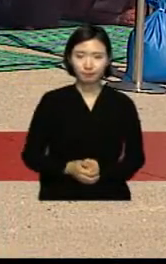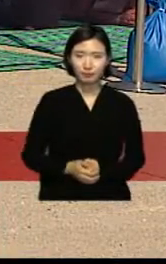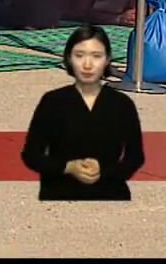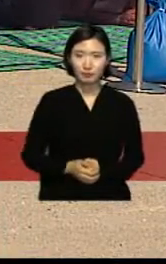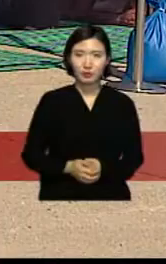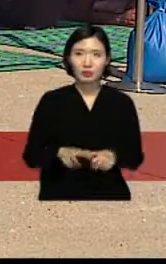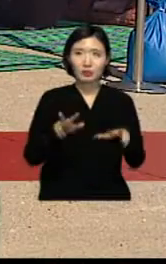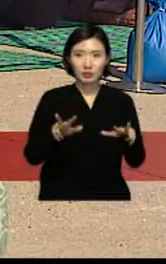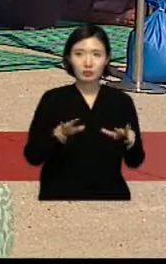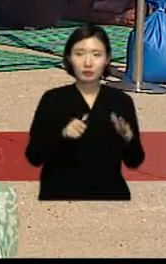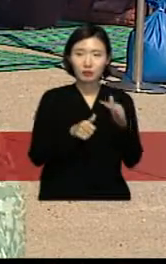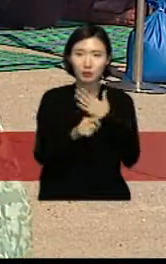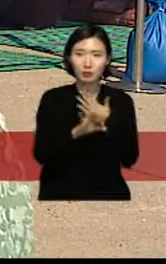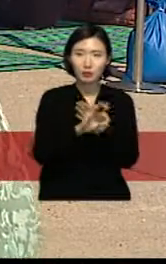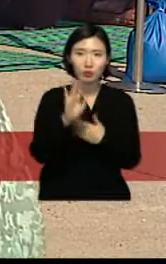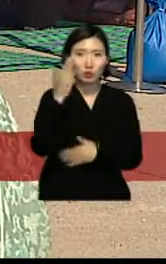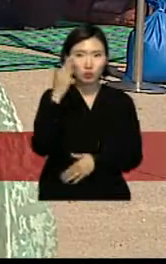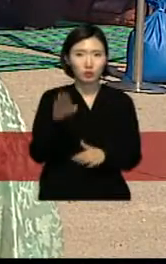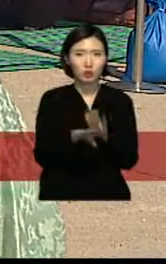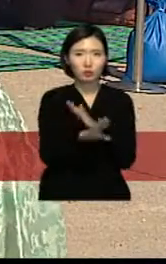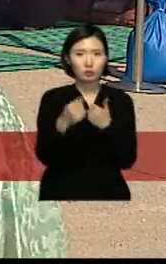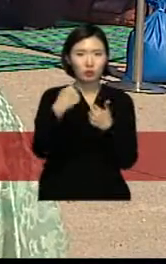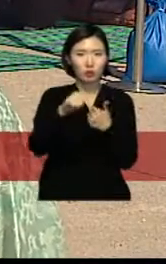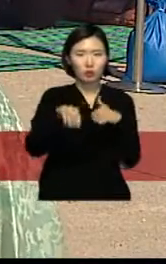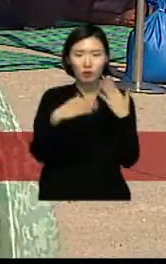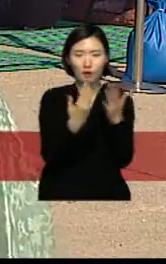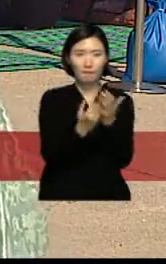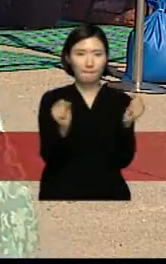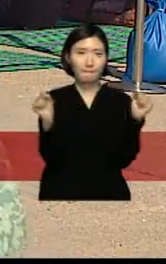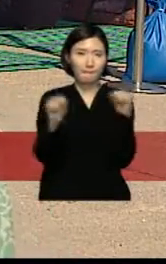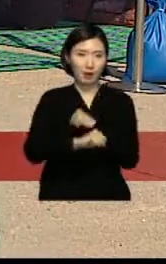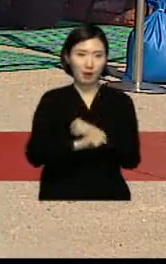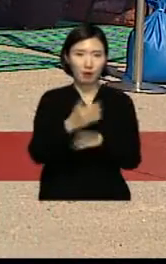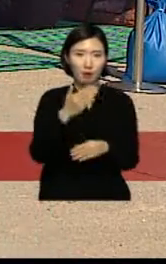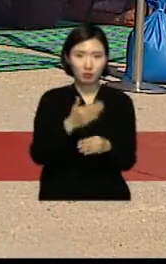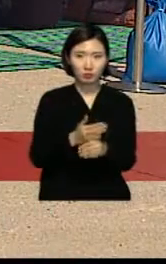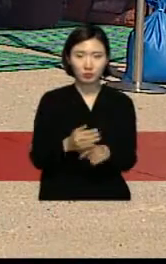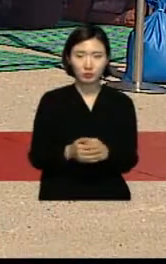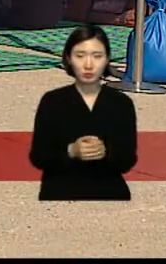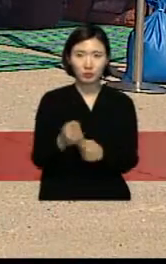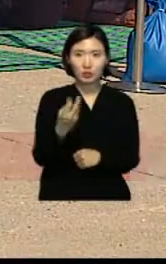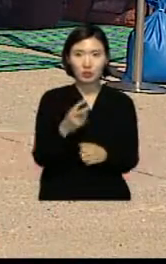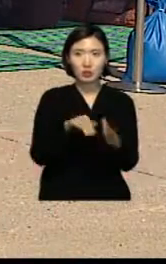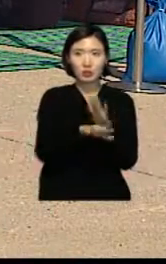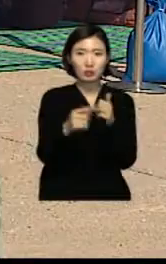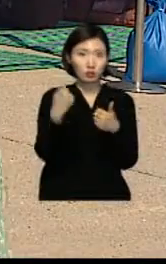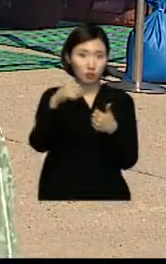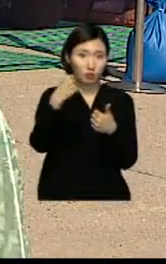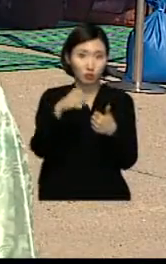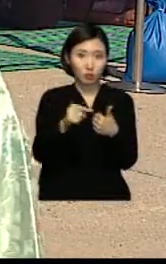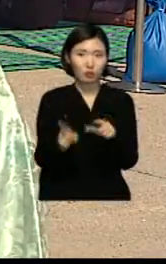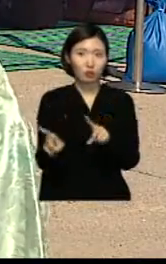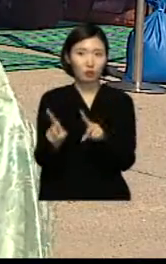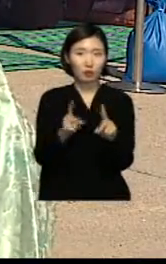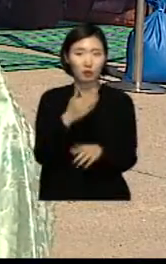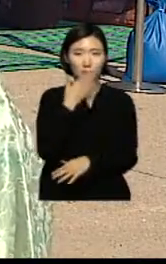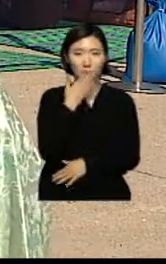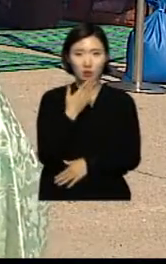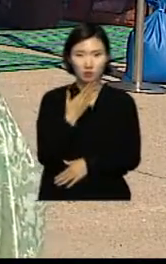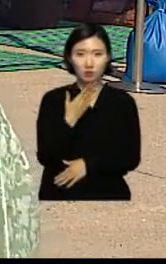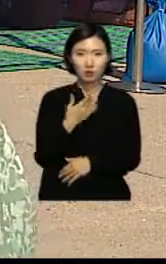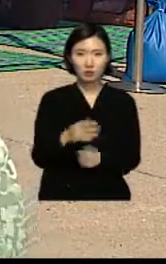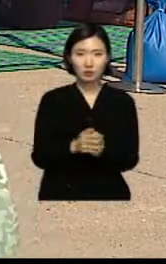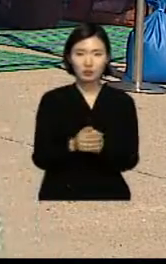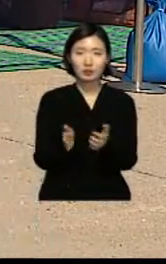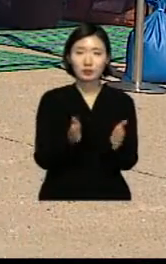특히 지금 와보면은 요새 가정교육이 다 무너졌잖아요. 다시 가정교육을 부활할 수 있는